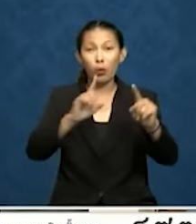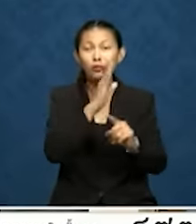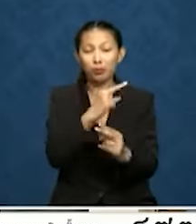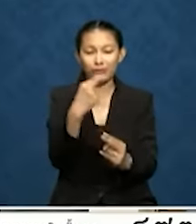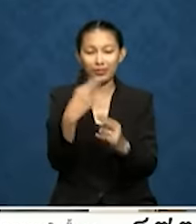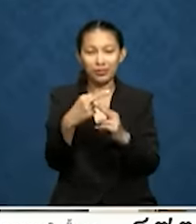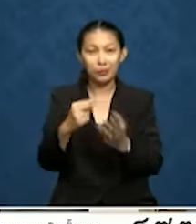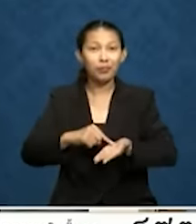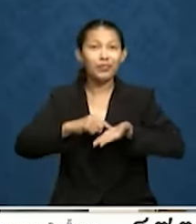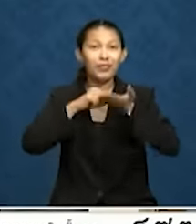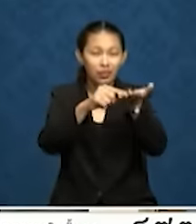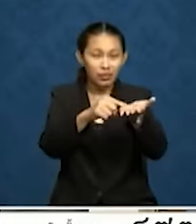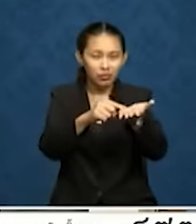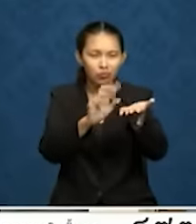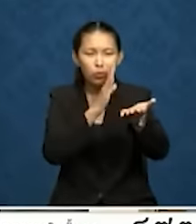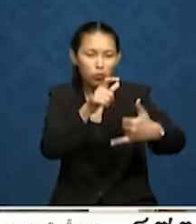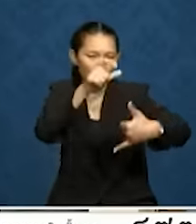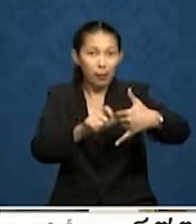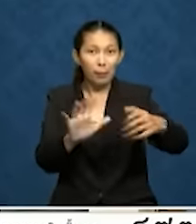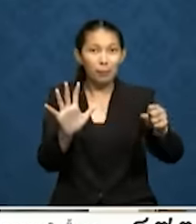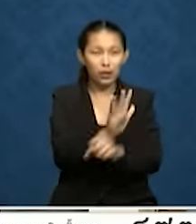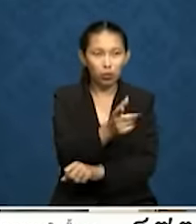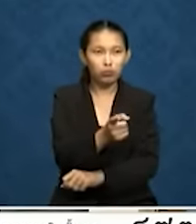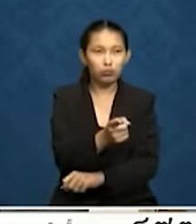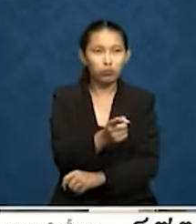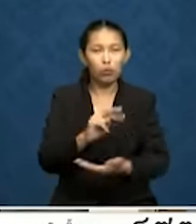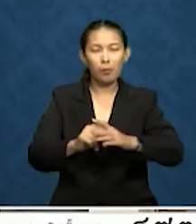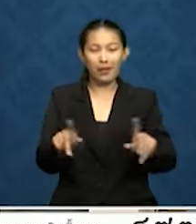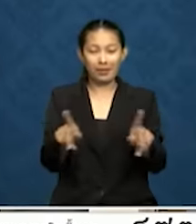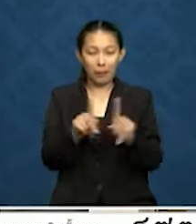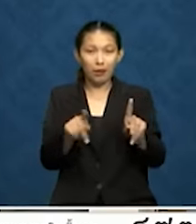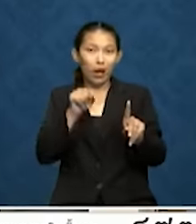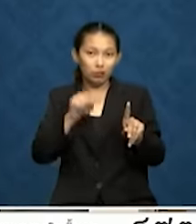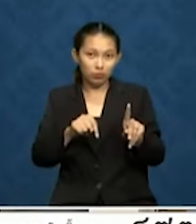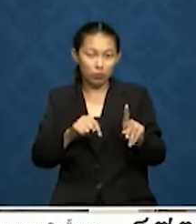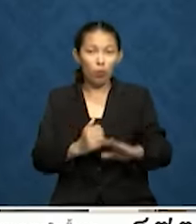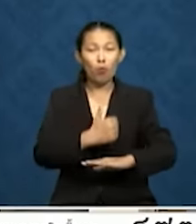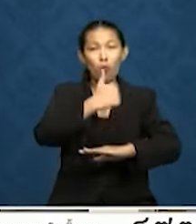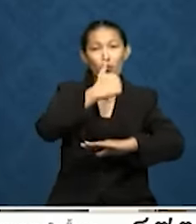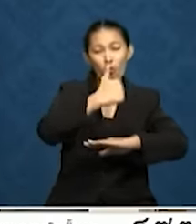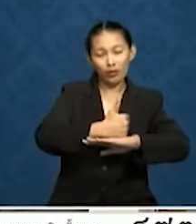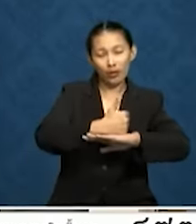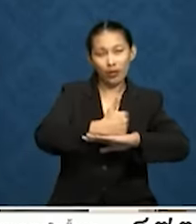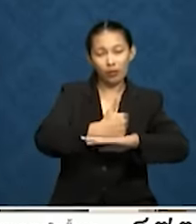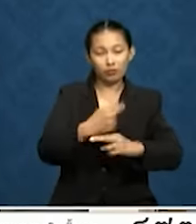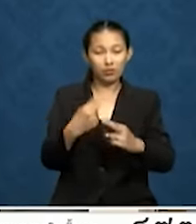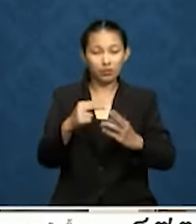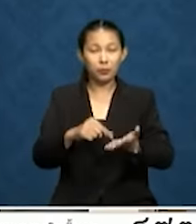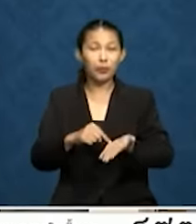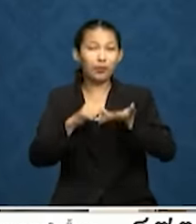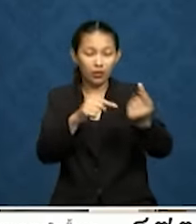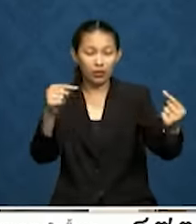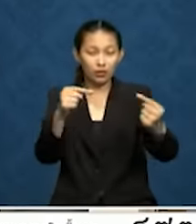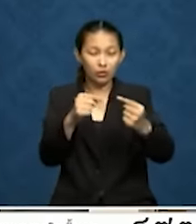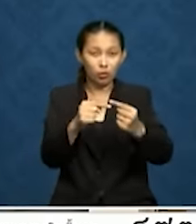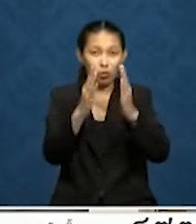ดคุณสมบัติแน่นอนครับกรรมการบริหารหัวหน้าพรรคที่เสนอชื่อบุคคลที่เป็นนายกรัฐม